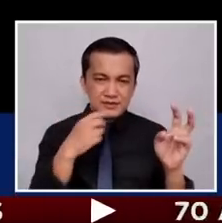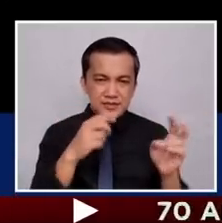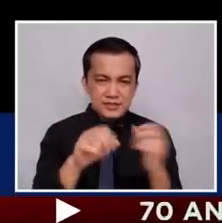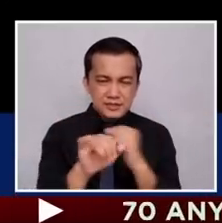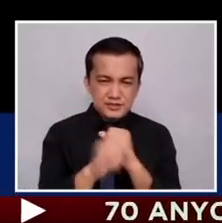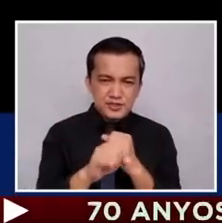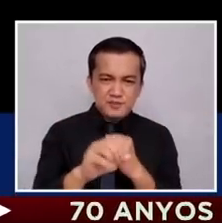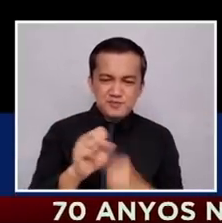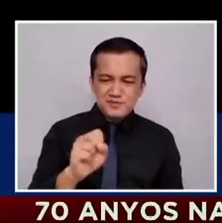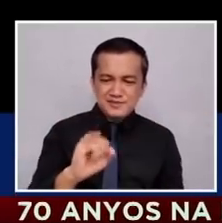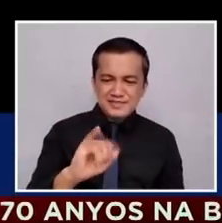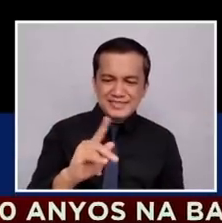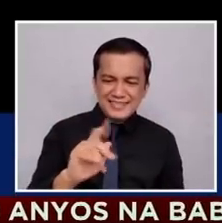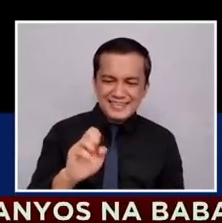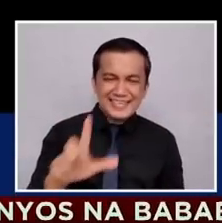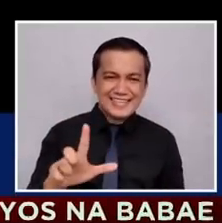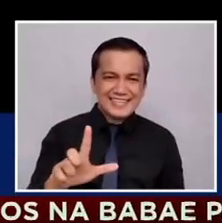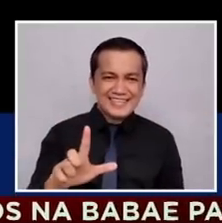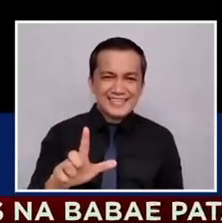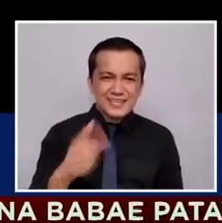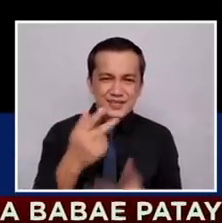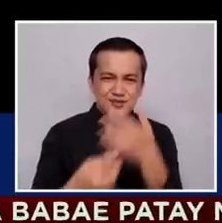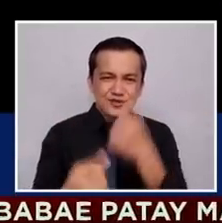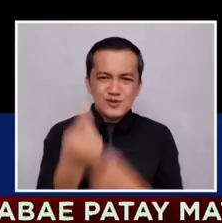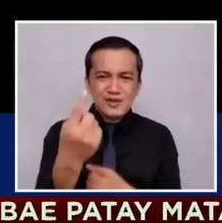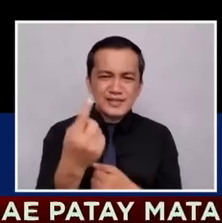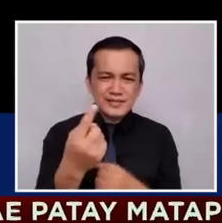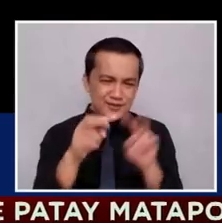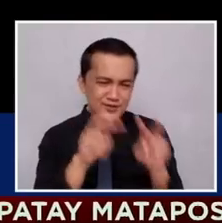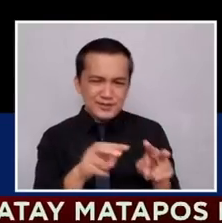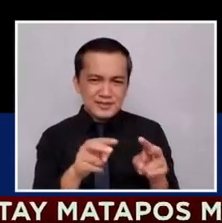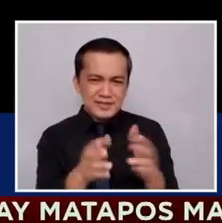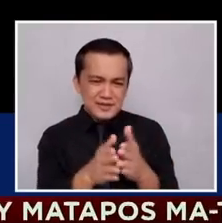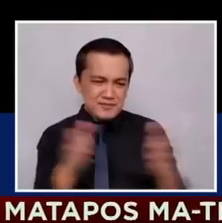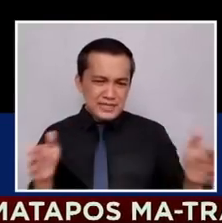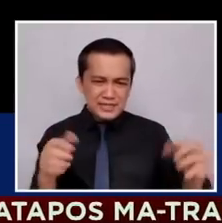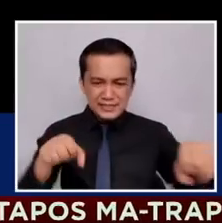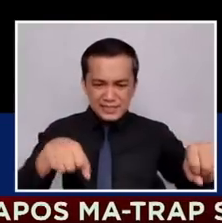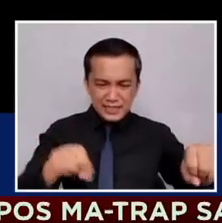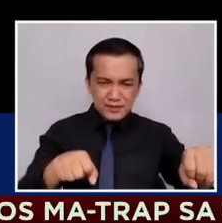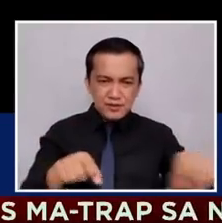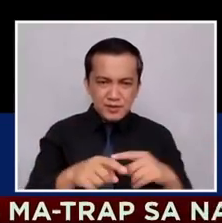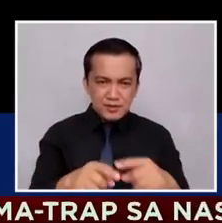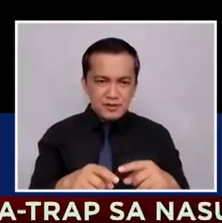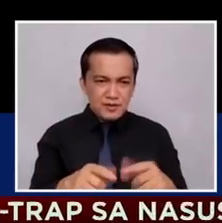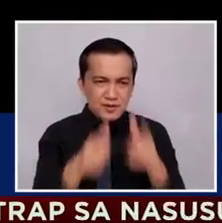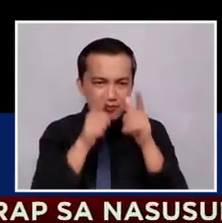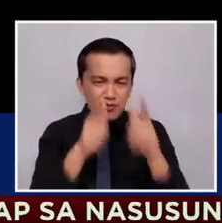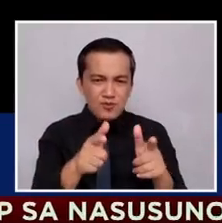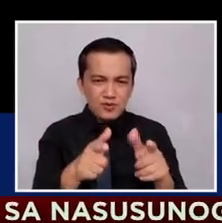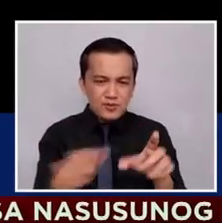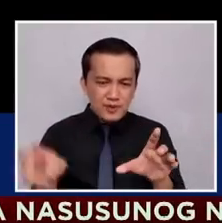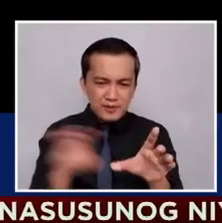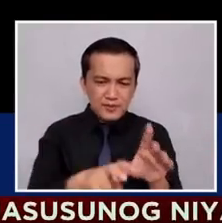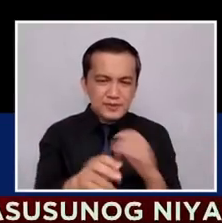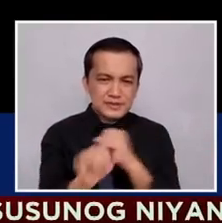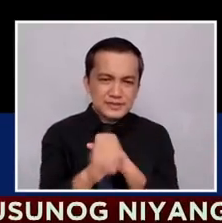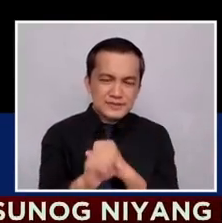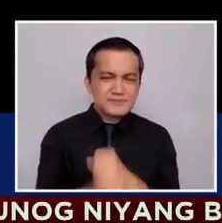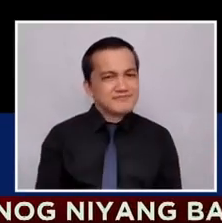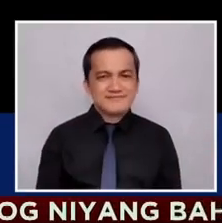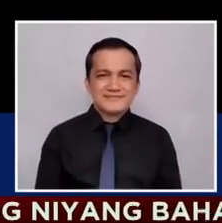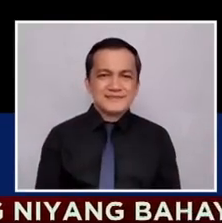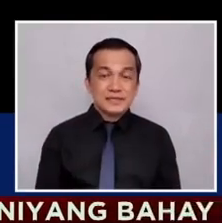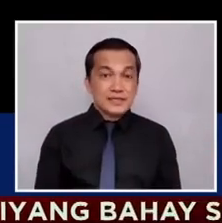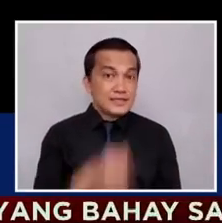Jeepsicle. Dahil sa 2-in-1 na itsura nito na isang malaking tricycle pero pormang pampasaherong jeep. Hindi lang